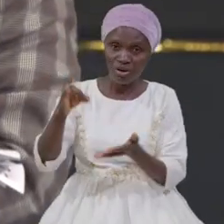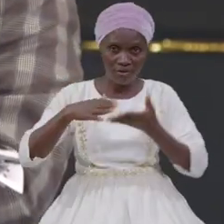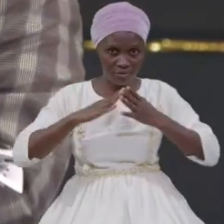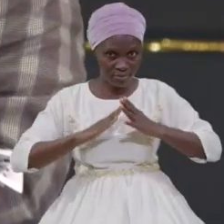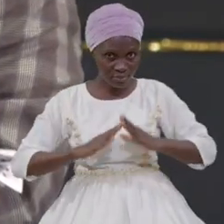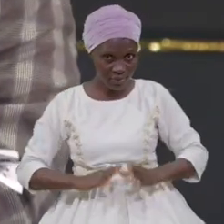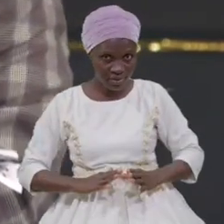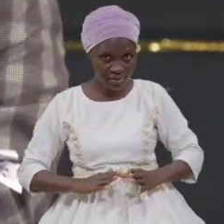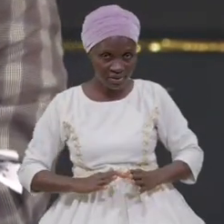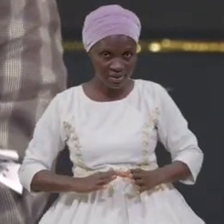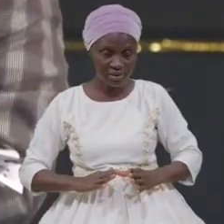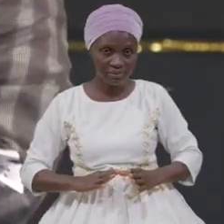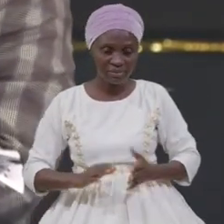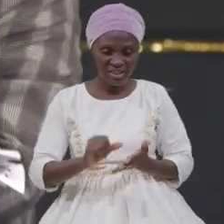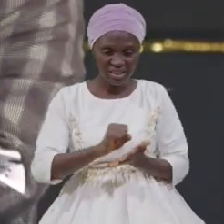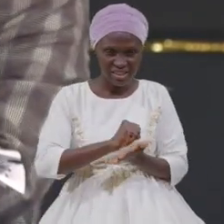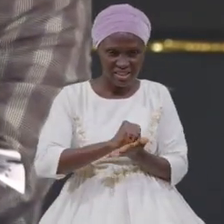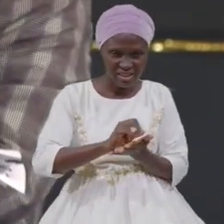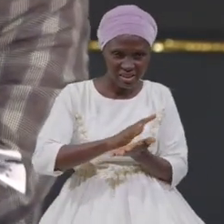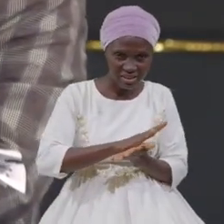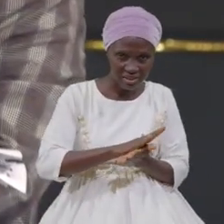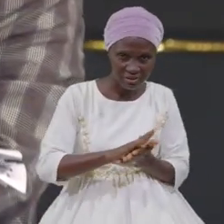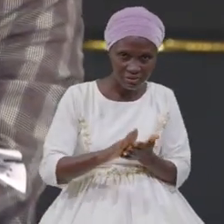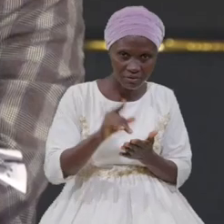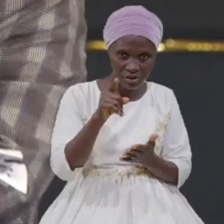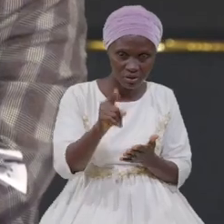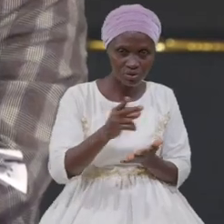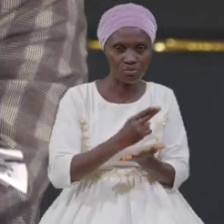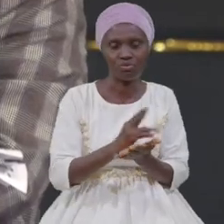vous sanctifie lui-même tout entier.